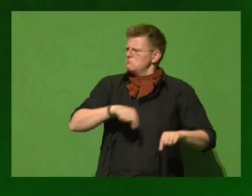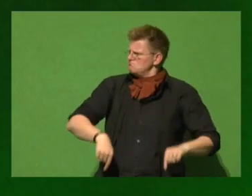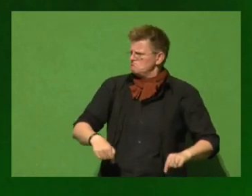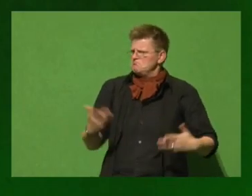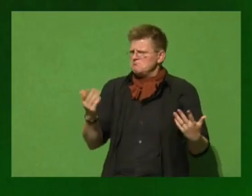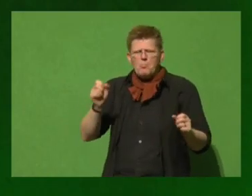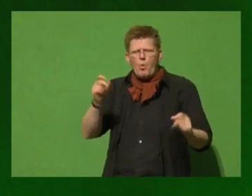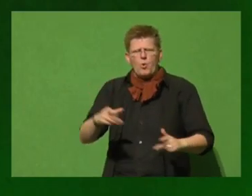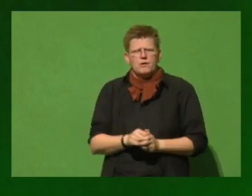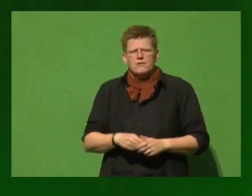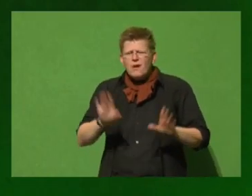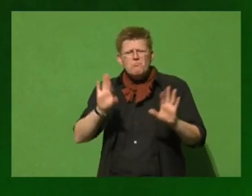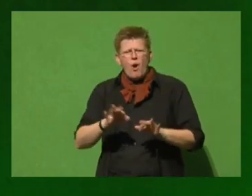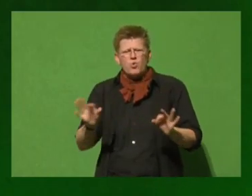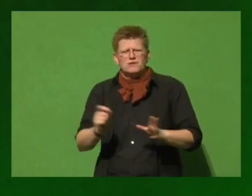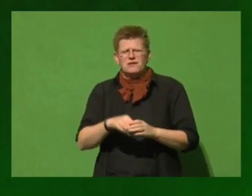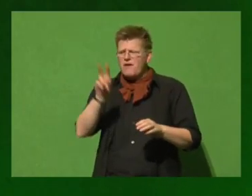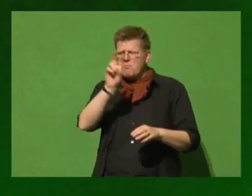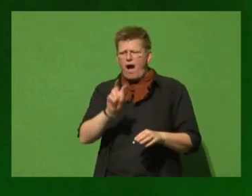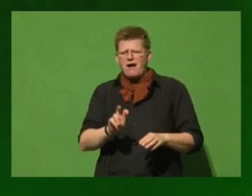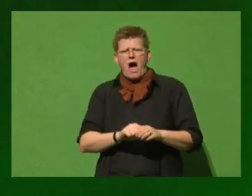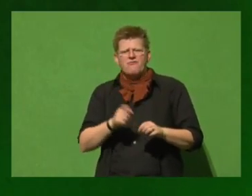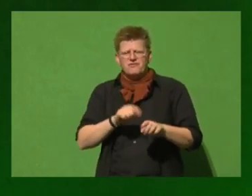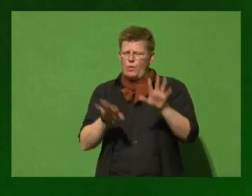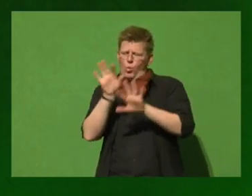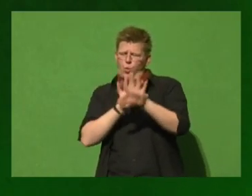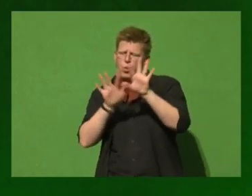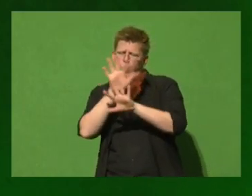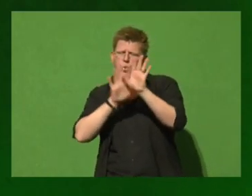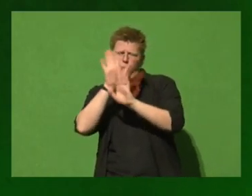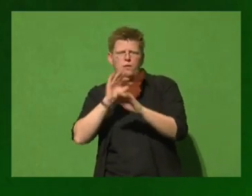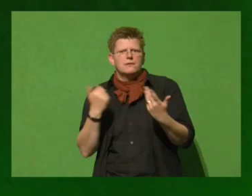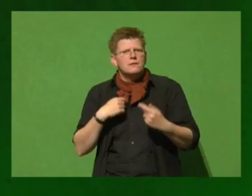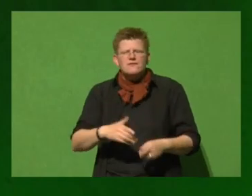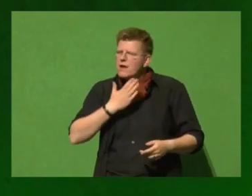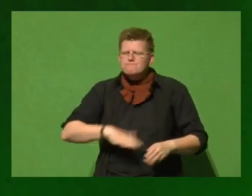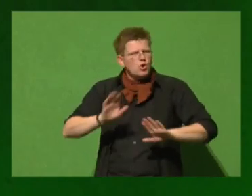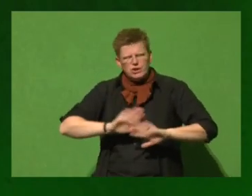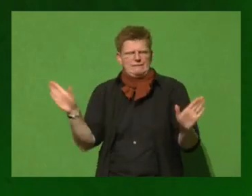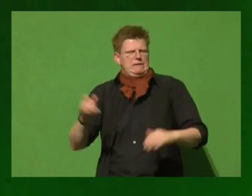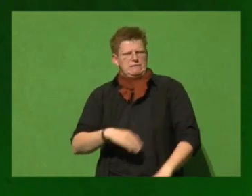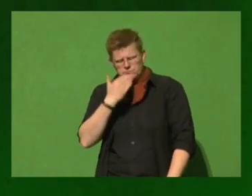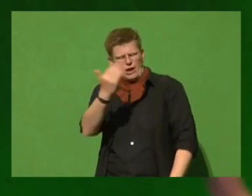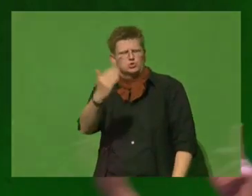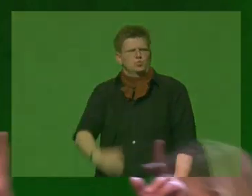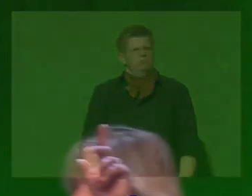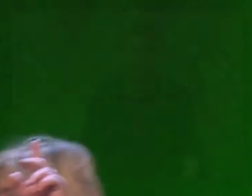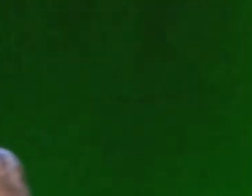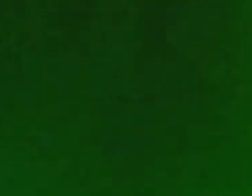einen Weichspül-Gummiparagraphen, der irgendwie alles sagt und nichts. Finde ich nicht gut, möchte ich nicht. Danke.